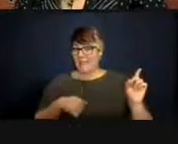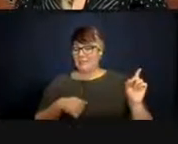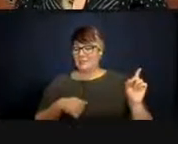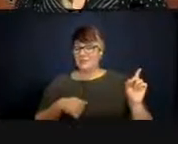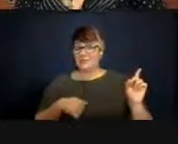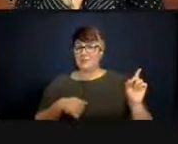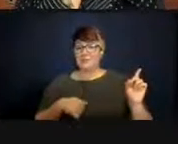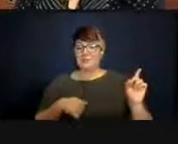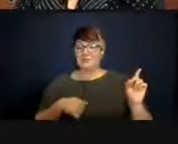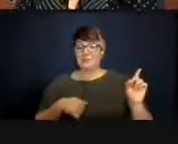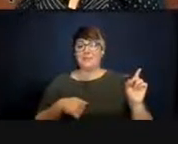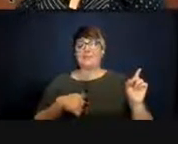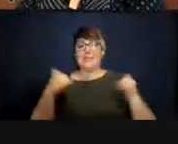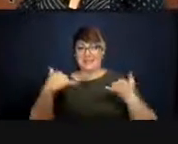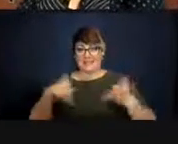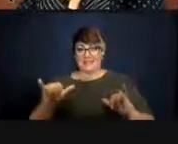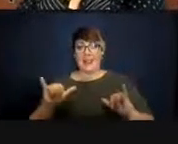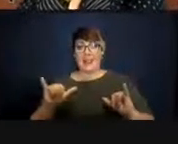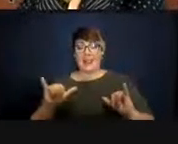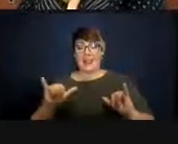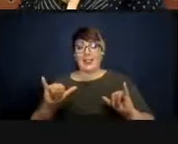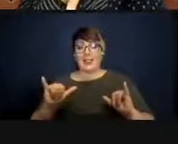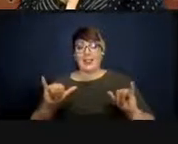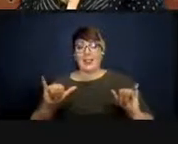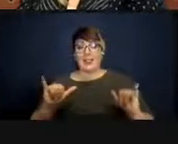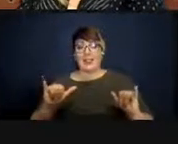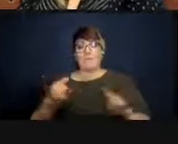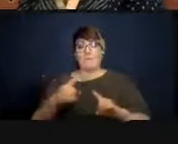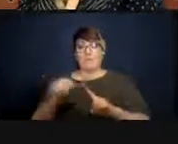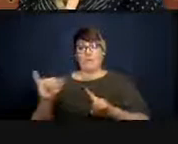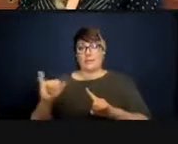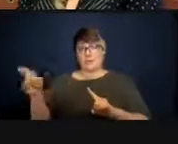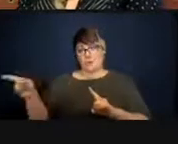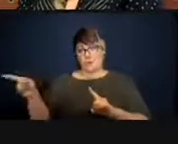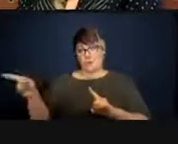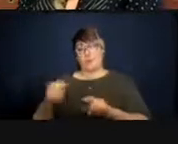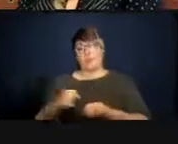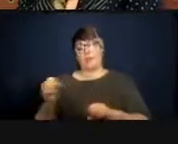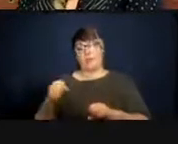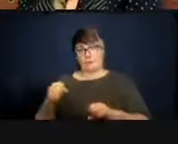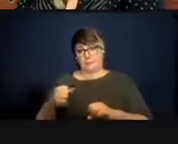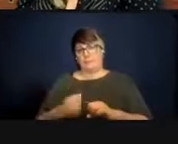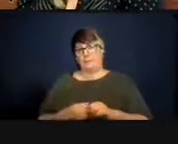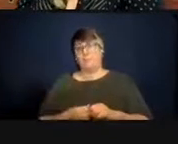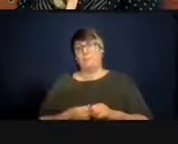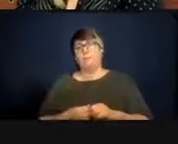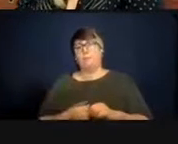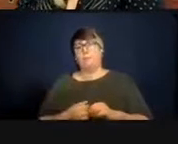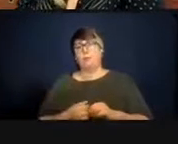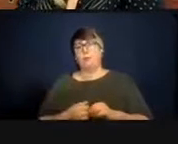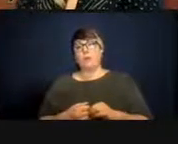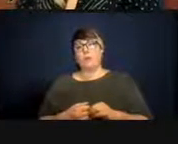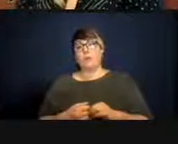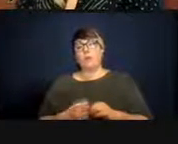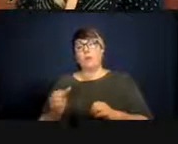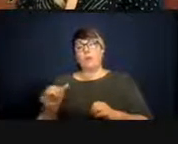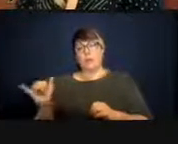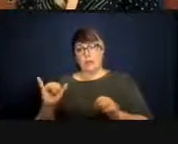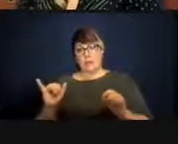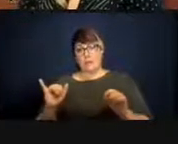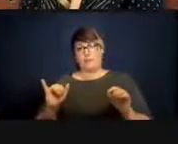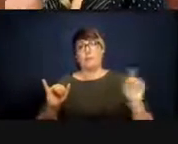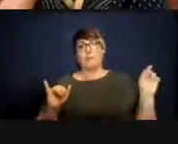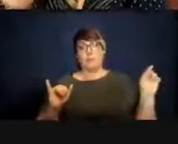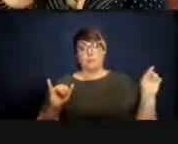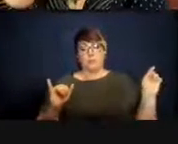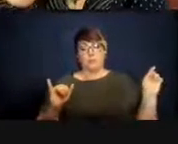tutaendelea na yale ambayo Kevin Brown amesema. Kwa hivyo nimekubaliana na wewe.